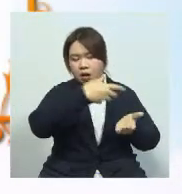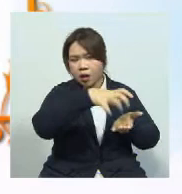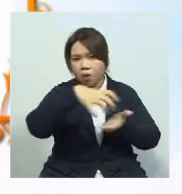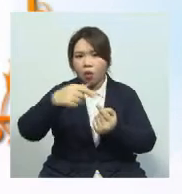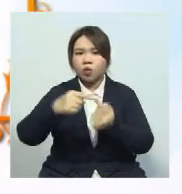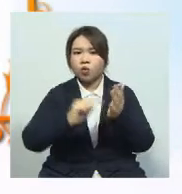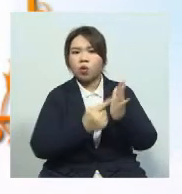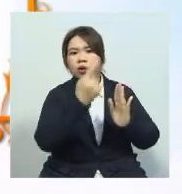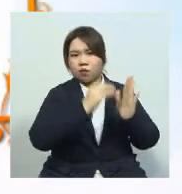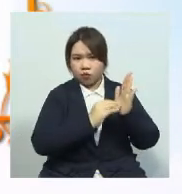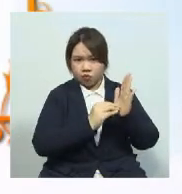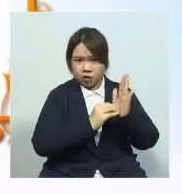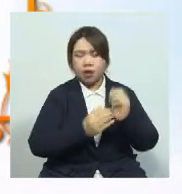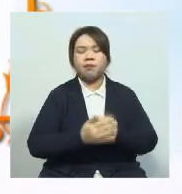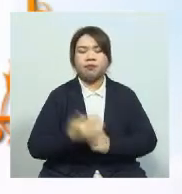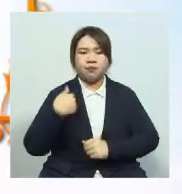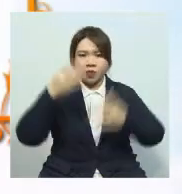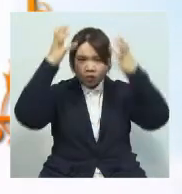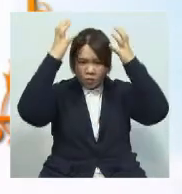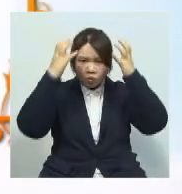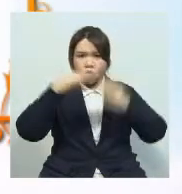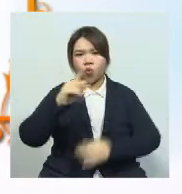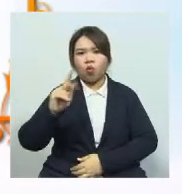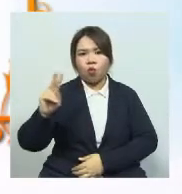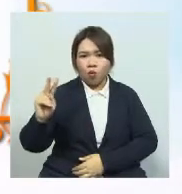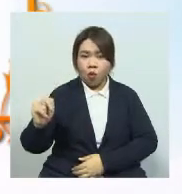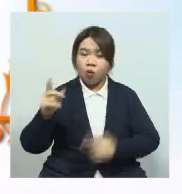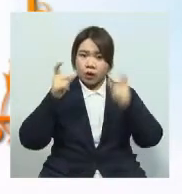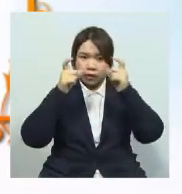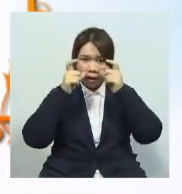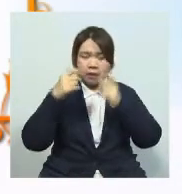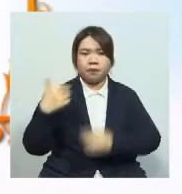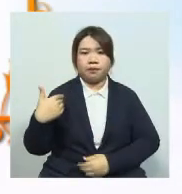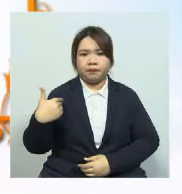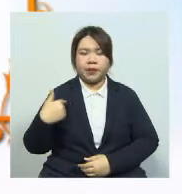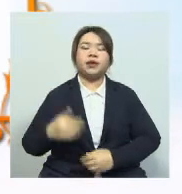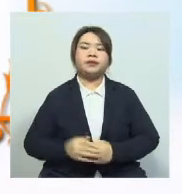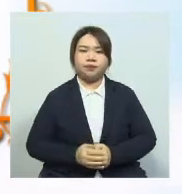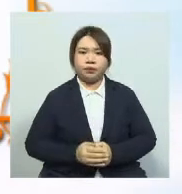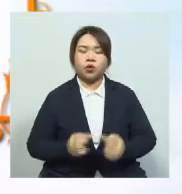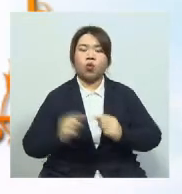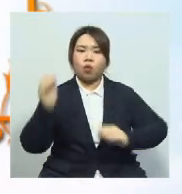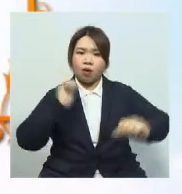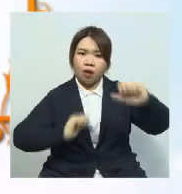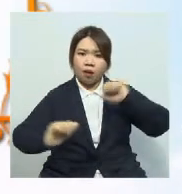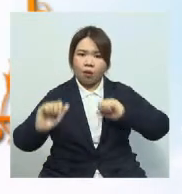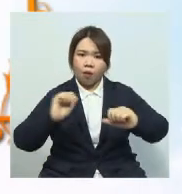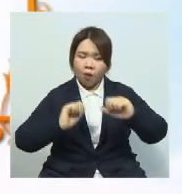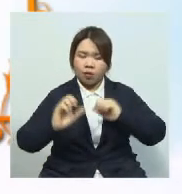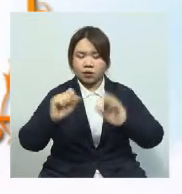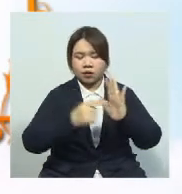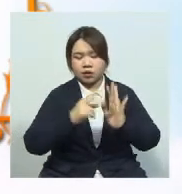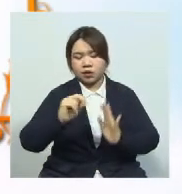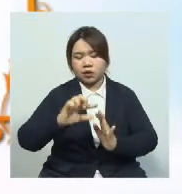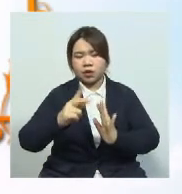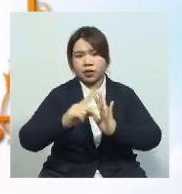กสินทร์การแสดงโขนเรื่องรามเกียรติ์ชุดมหาธรรมิกราชการแสดงละครนอกเรื่องสังทองการแสดงละคร